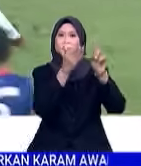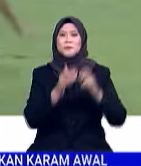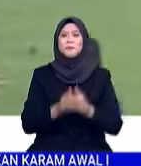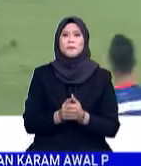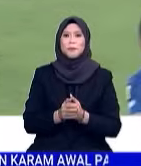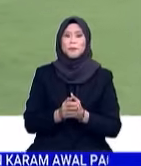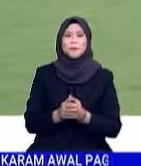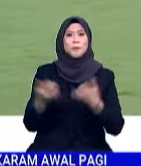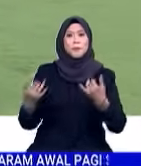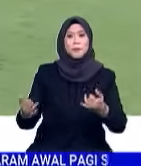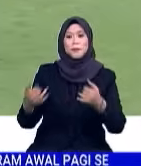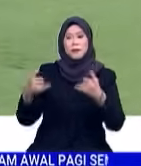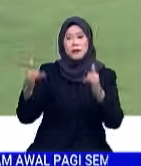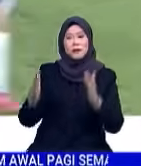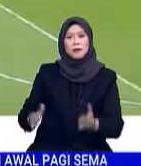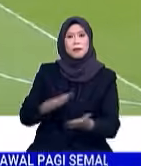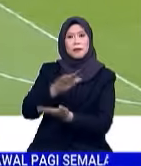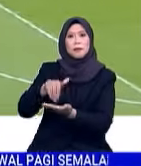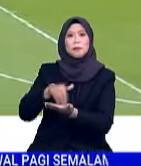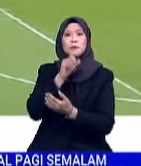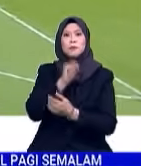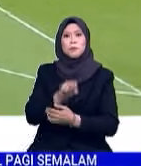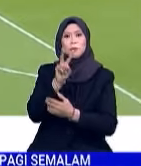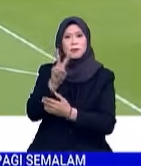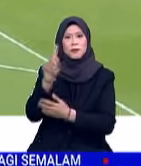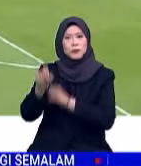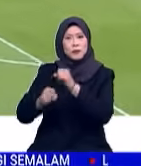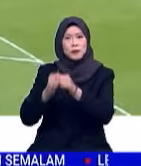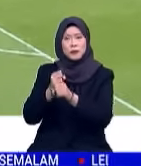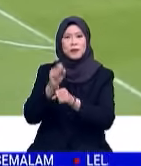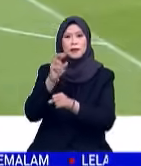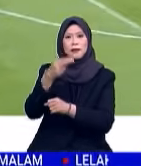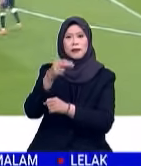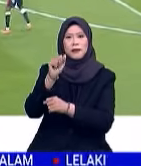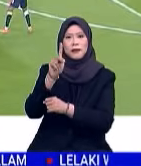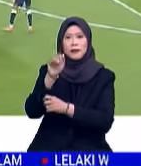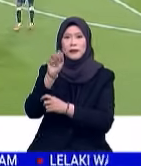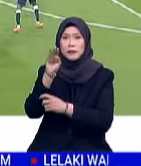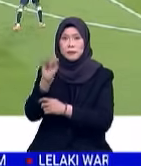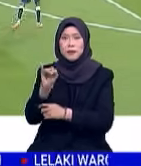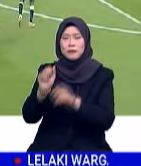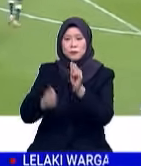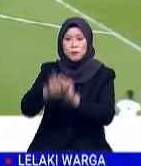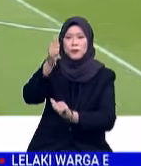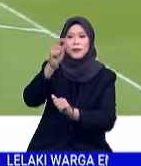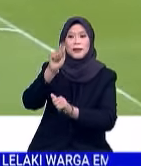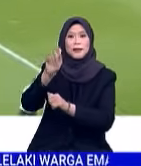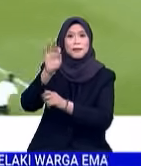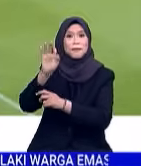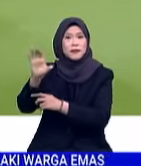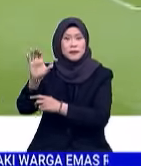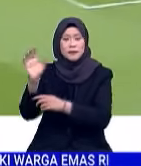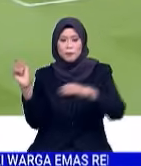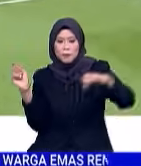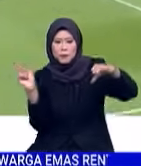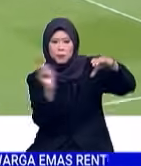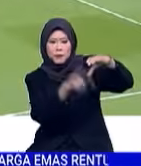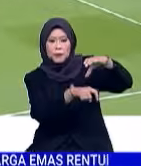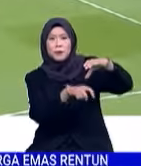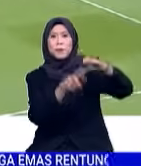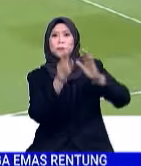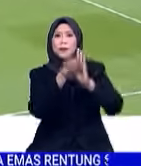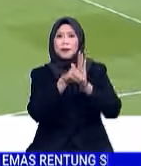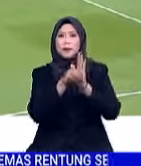Pada aksi berkenaan, pemain tengah berusia 21 tahun, Muhammad Hakimi Abdullah, muncul Wirati FC apabila menjadikan gol tunggal pada